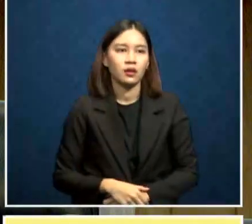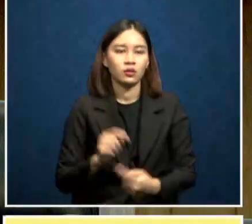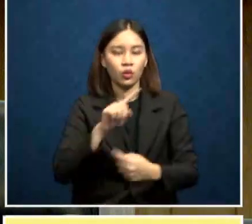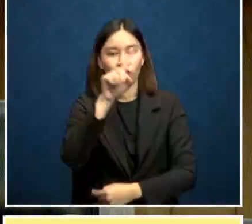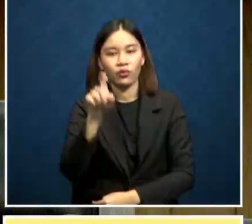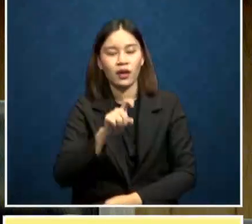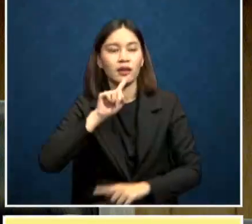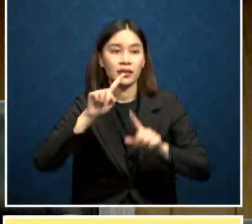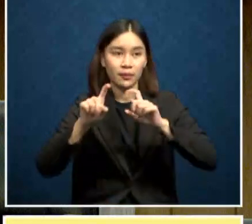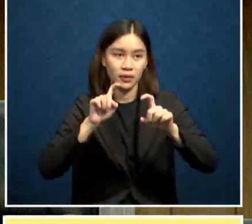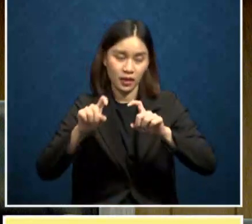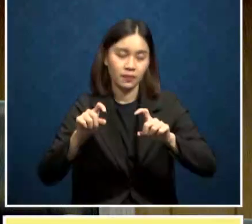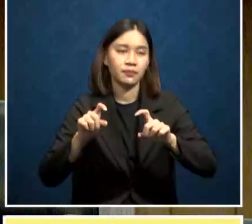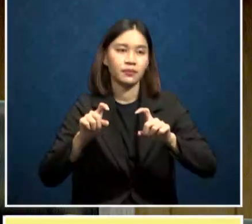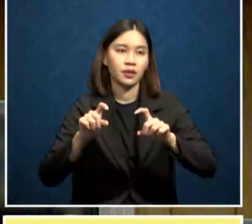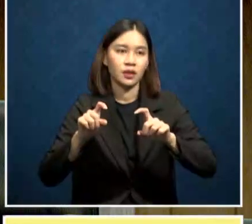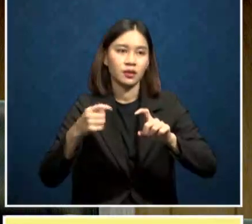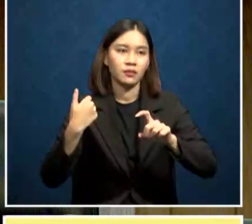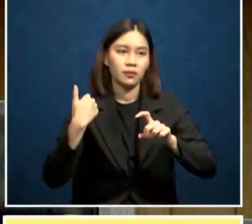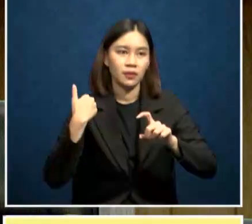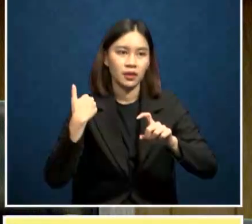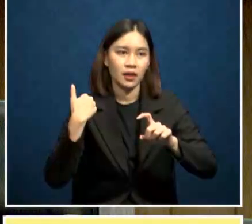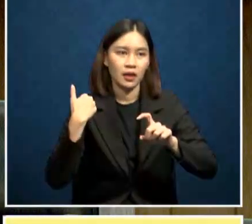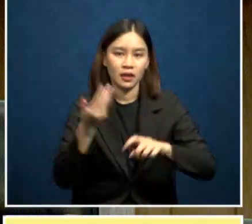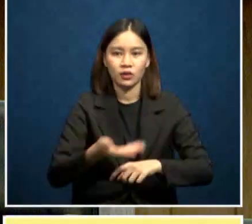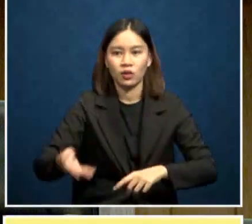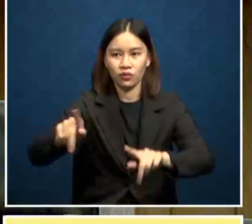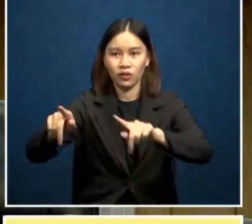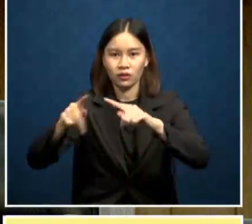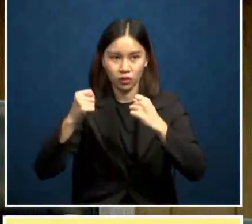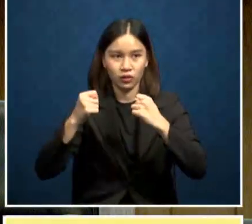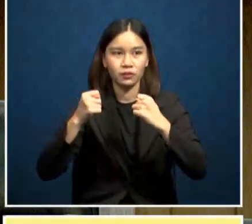ถามแล้วก็ทั้งขอเอ่อตั้งเอ่อให้ท่านได้ช่วยตอบด้วยครับขอบพระคุณครับ